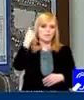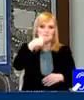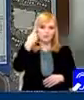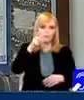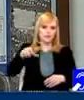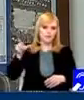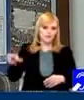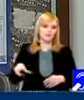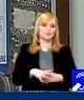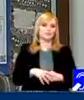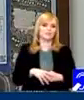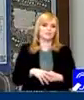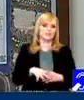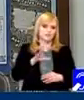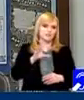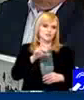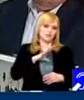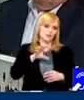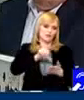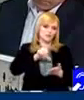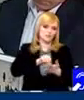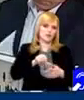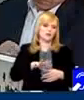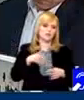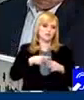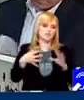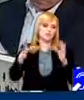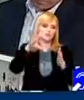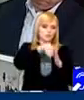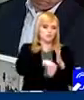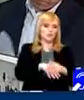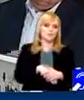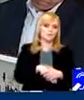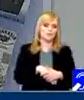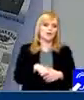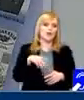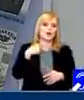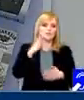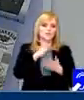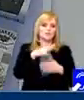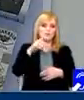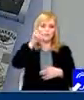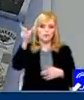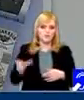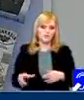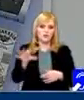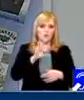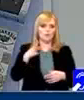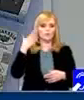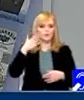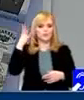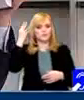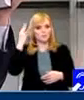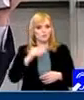au marcat istoria de la Unire încoace. Ba mai mult, unii autori au transpus destinul Basarabiei în versuri. A văzut lumina tiparului și o carte